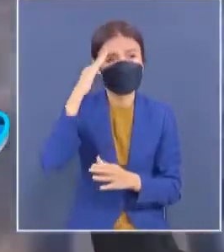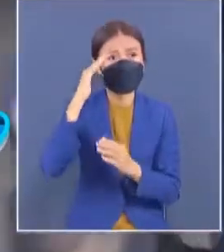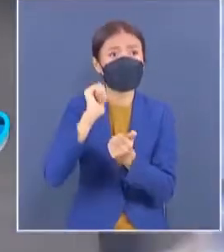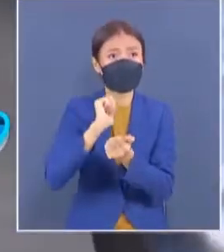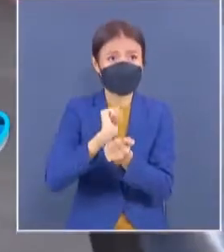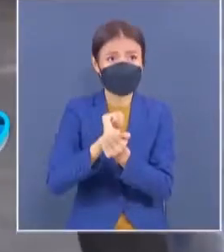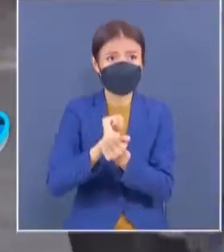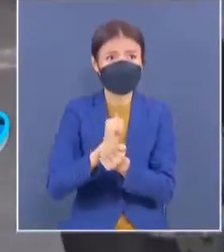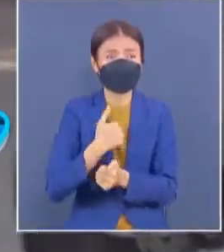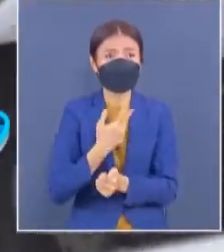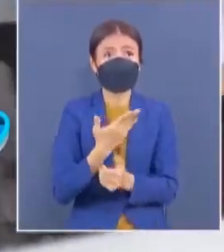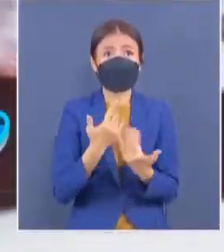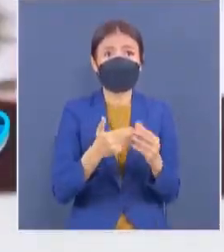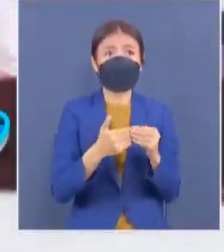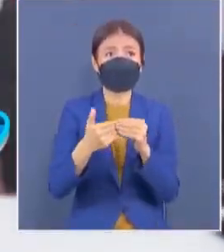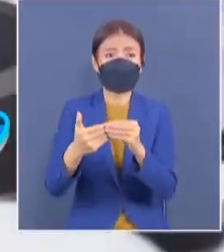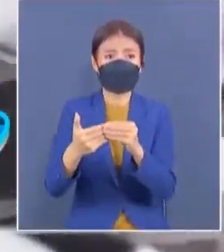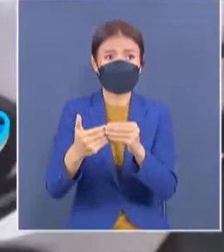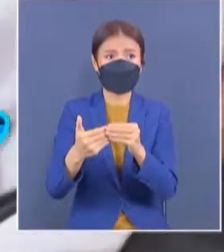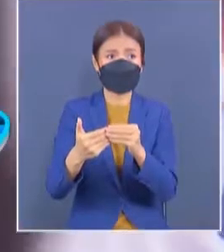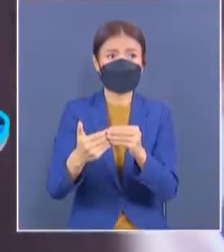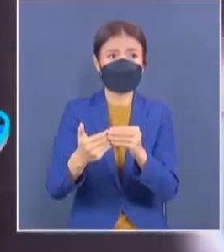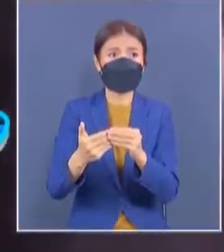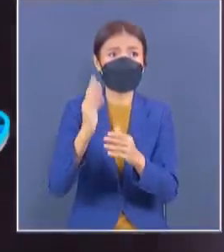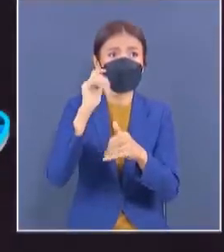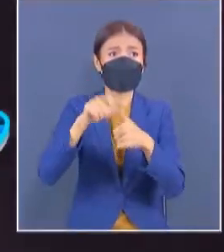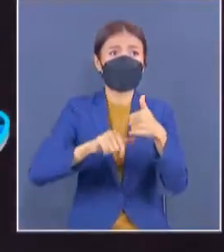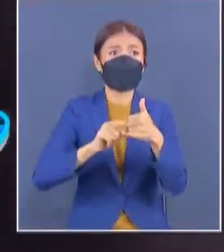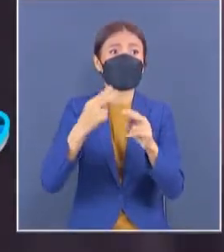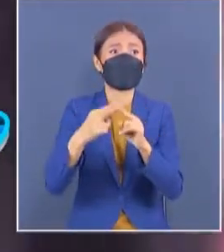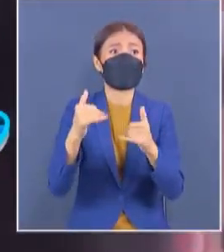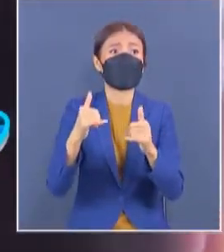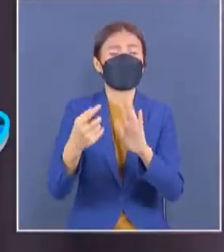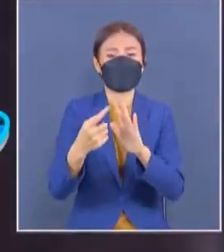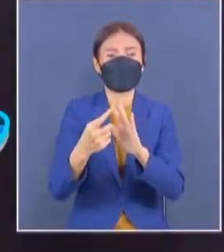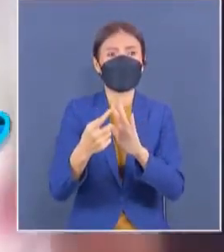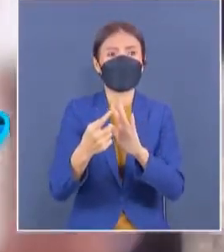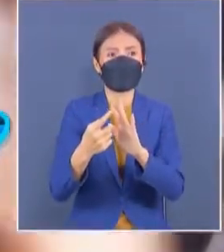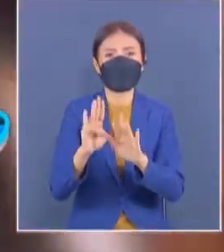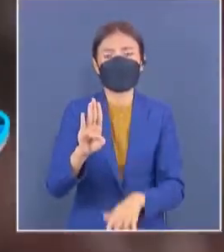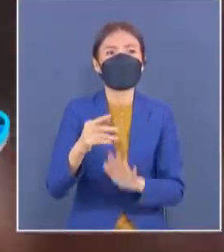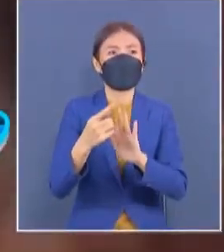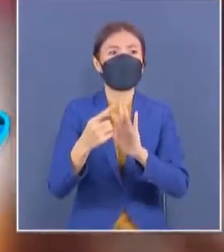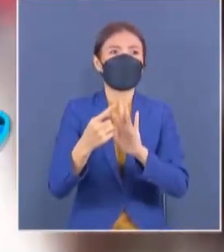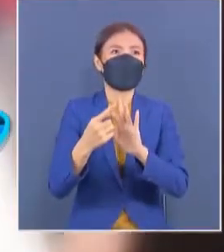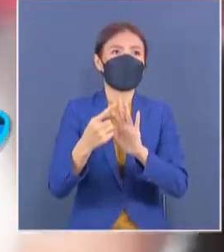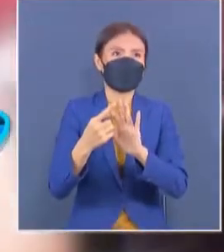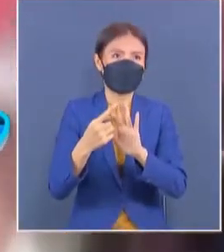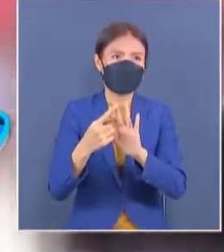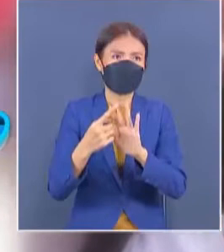ก็ยื่นคำร้องฝากขังนายธนายุทธณอยุธยาหรือว่าบุ๊กศิลปินแรปเปอร์วง11 Finger